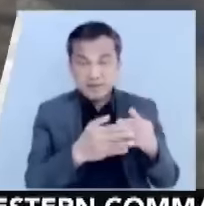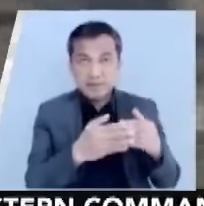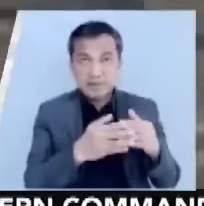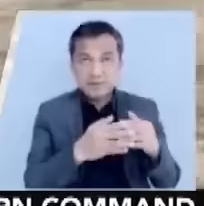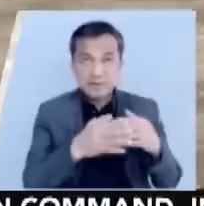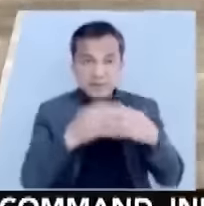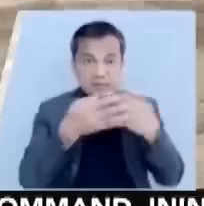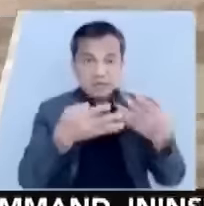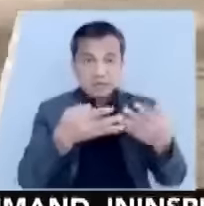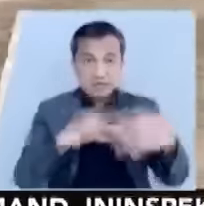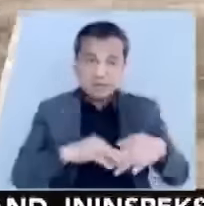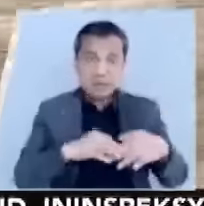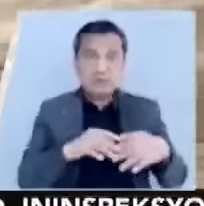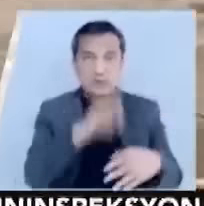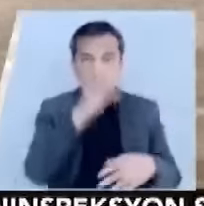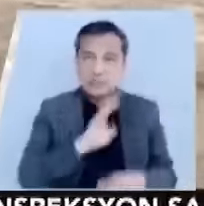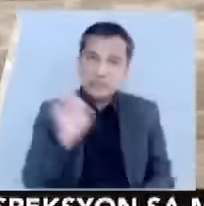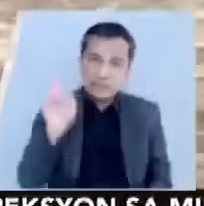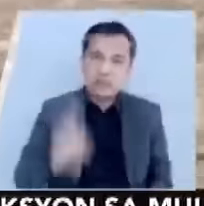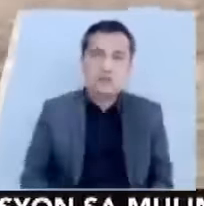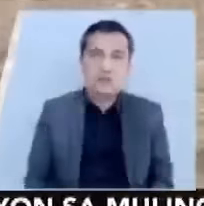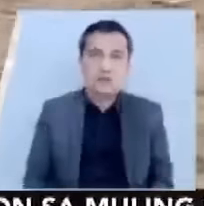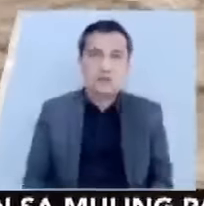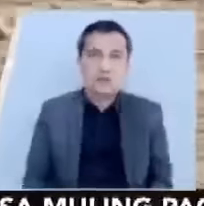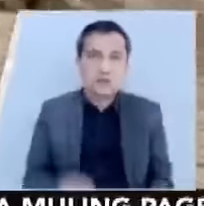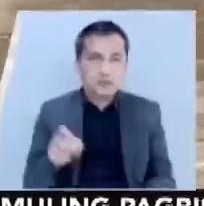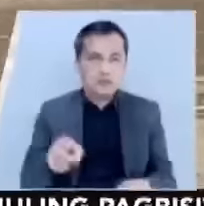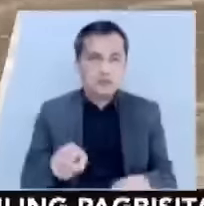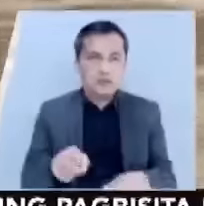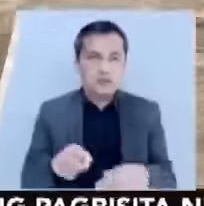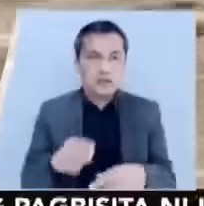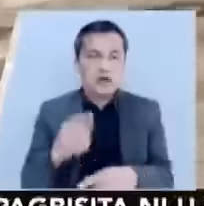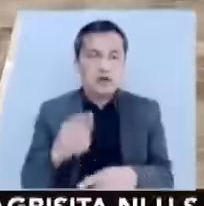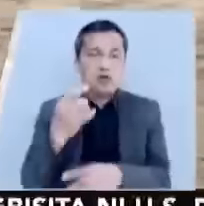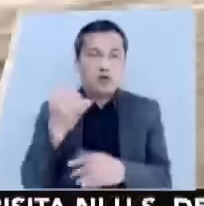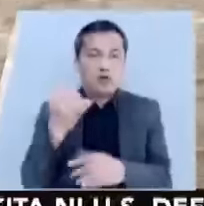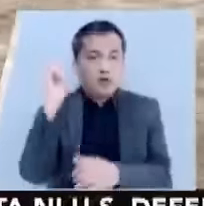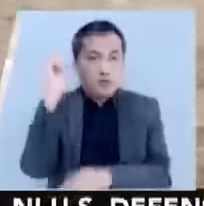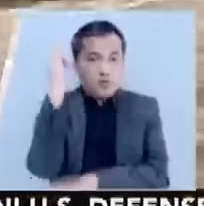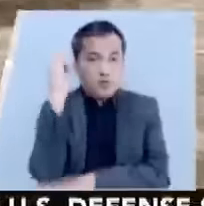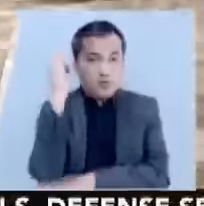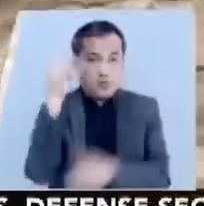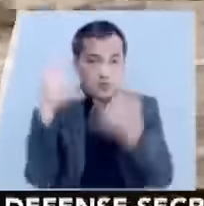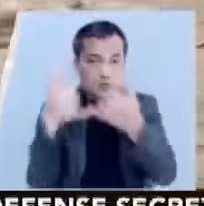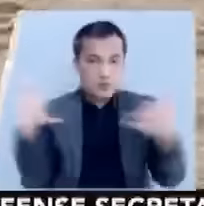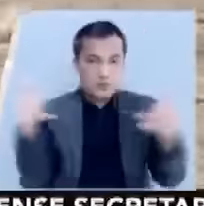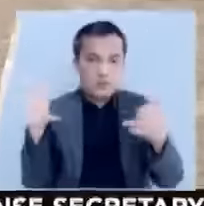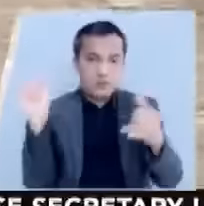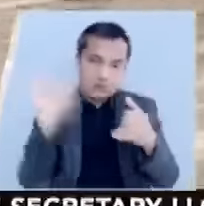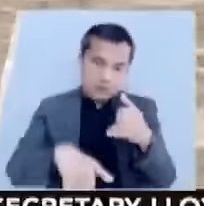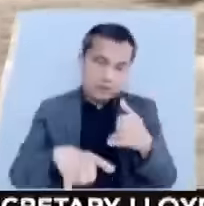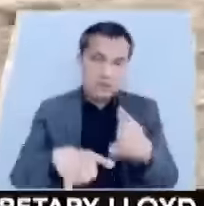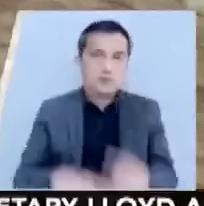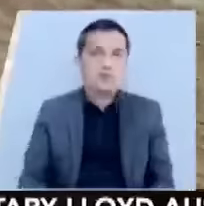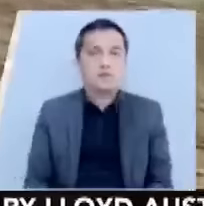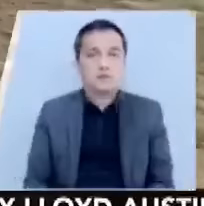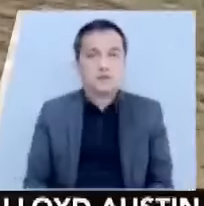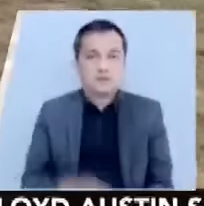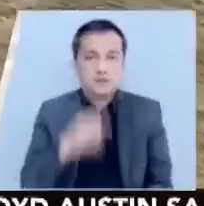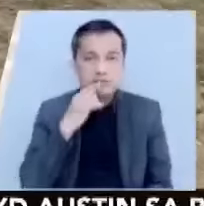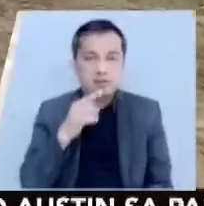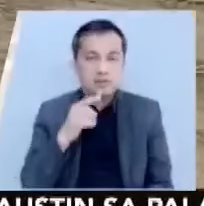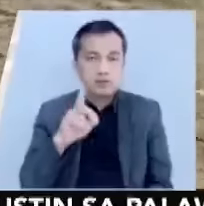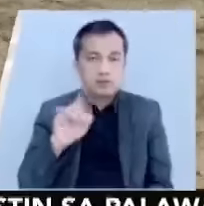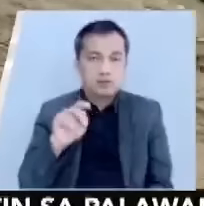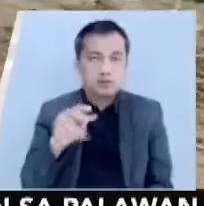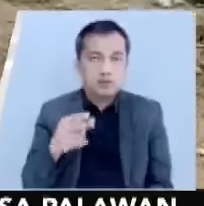nasira. Natumba rin ang konkretong porsa ng kuryente, kaya agad na pinutol ang supply. Ayon sa DPWH, bumigay ang